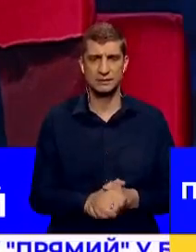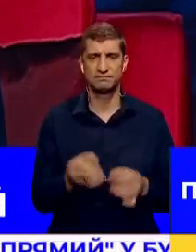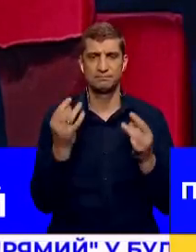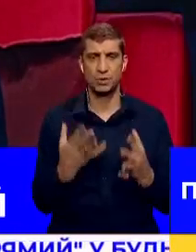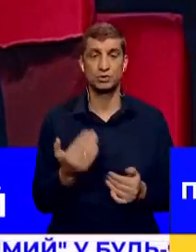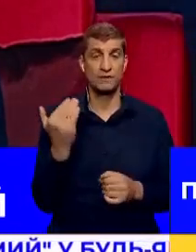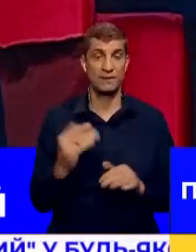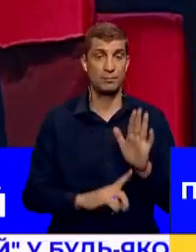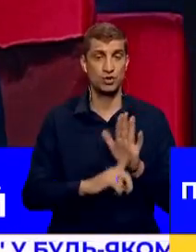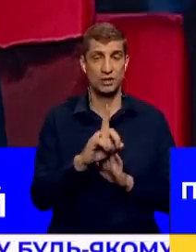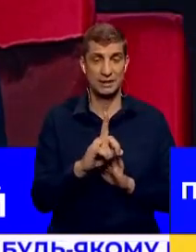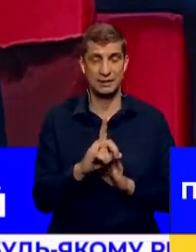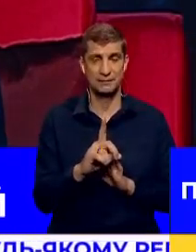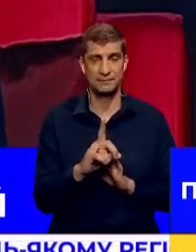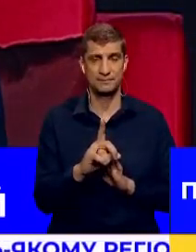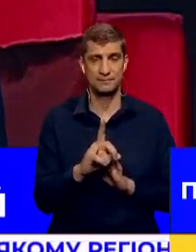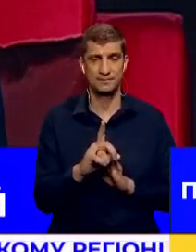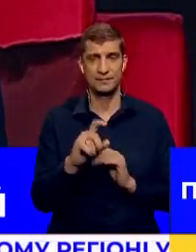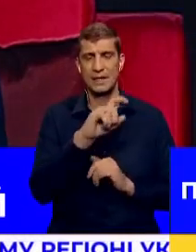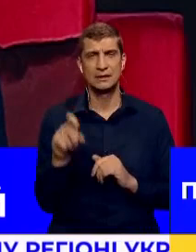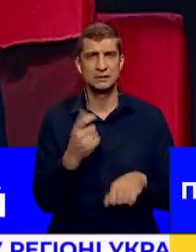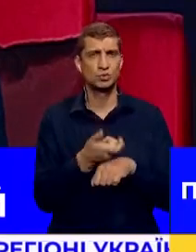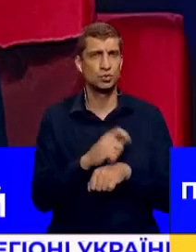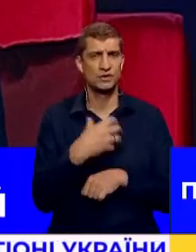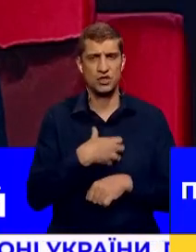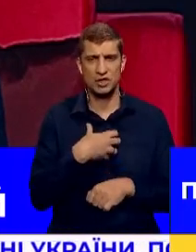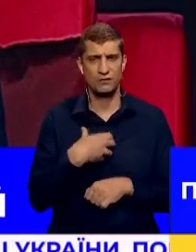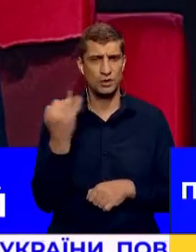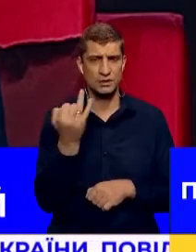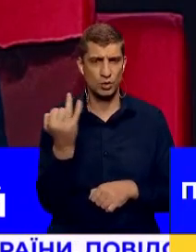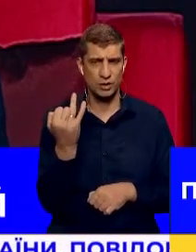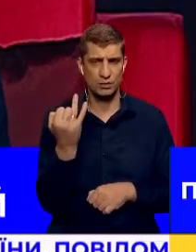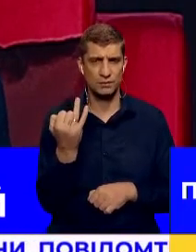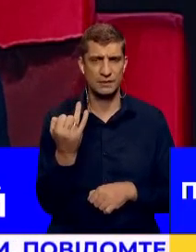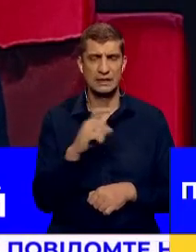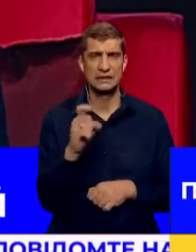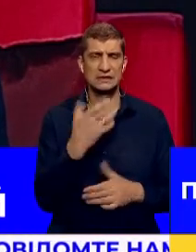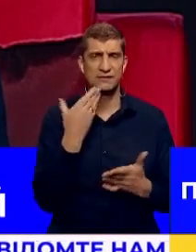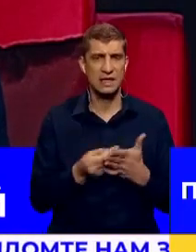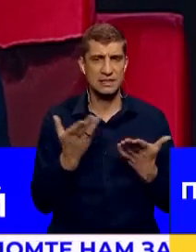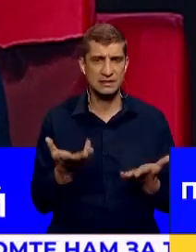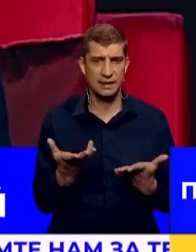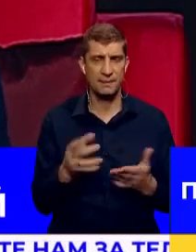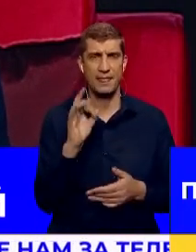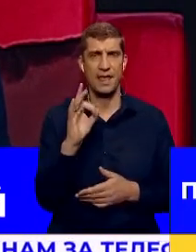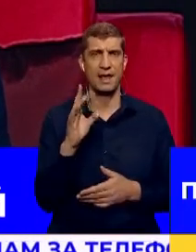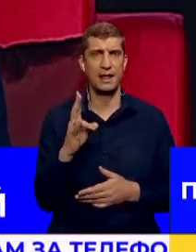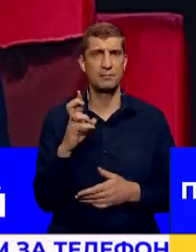просто ви почали з дуже важливої історії, з, власне,